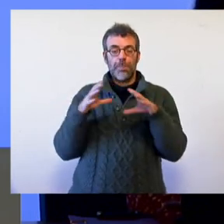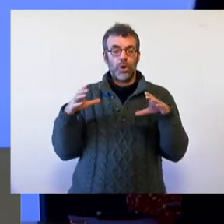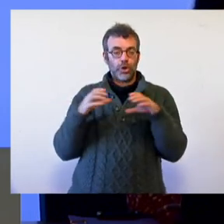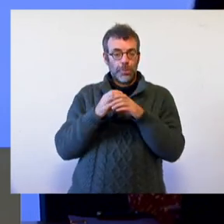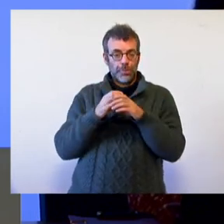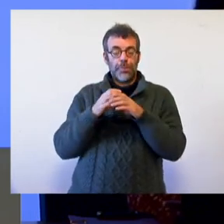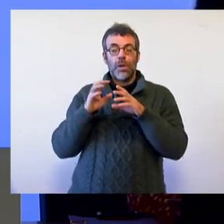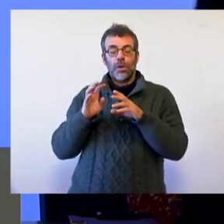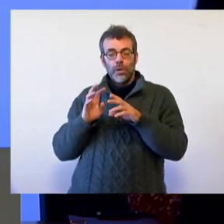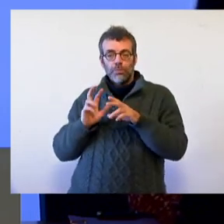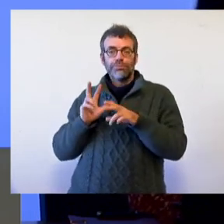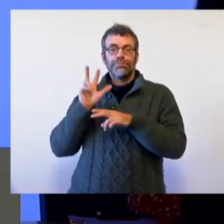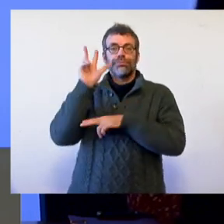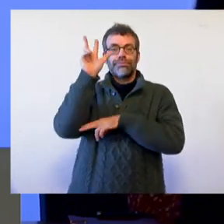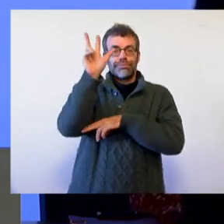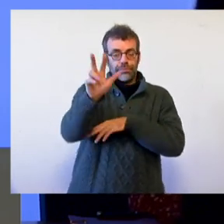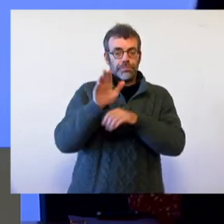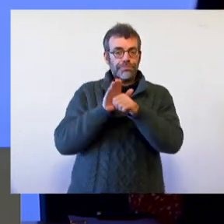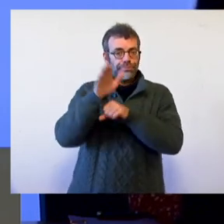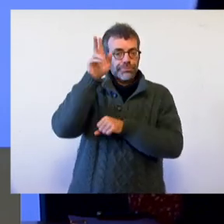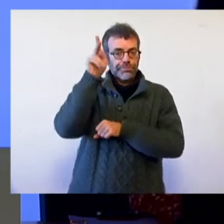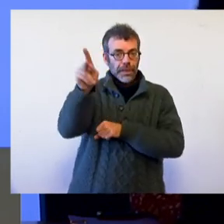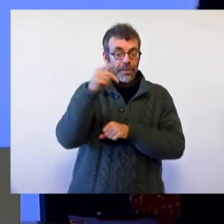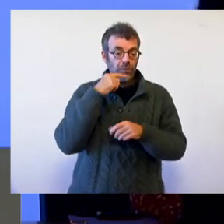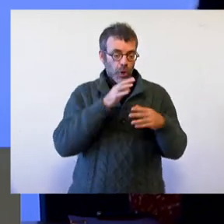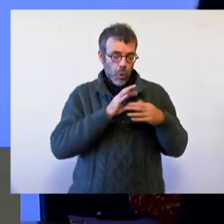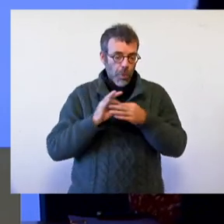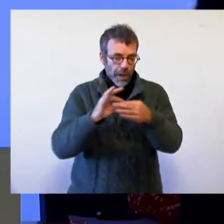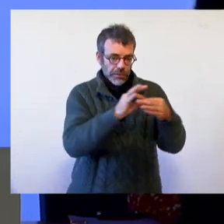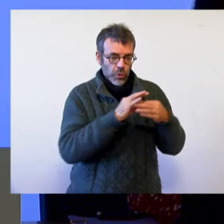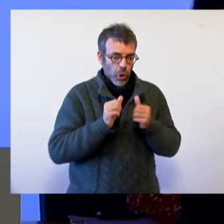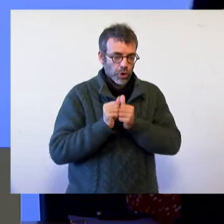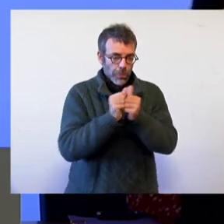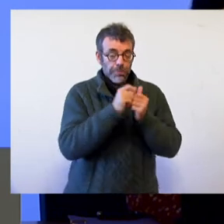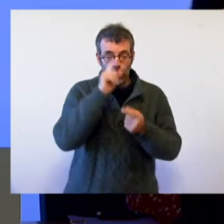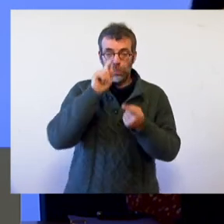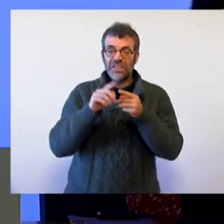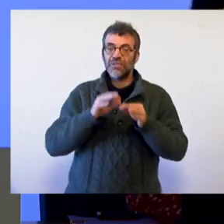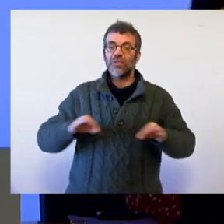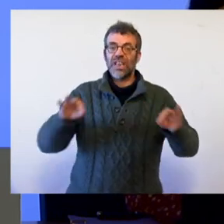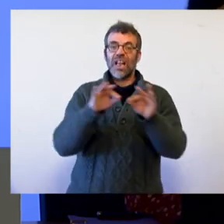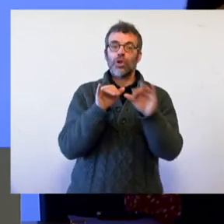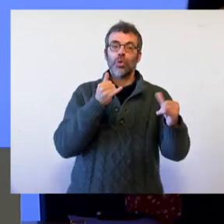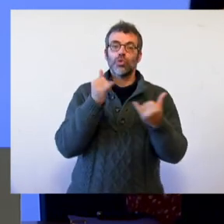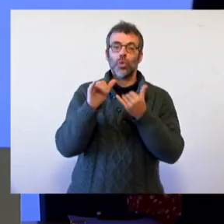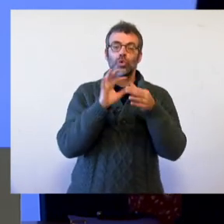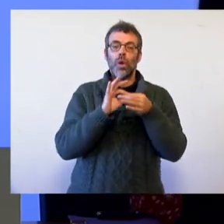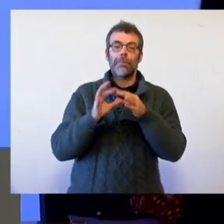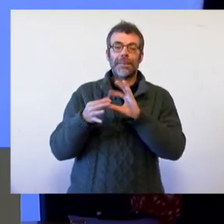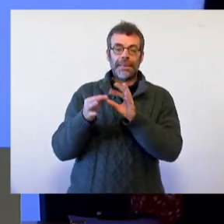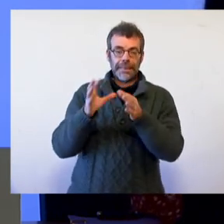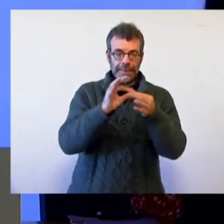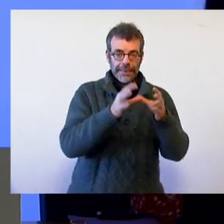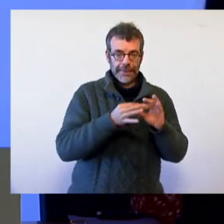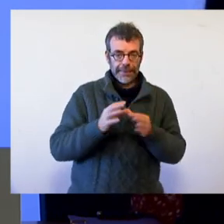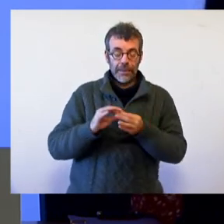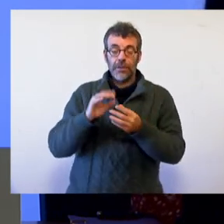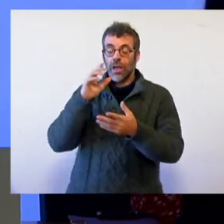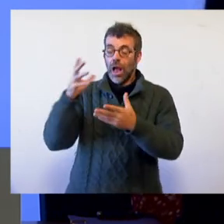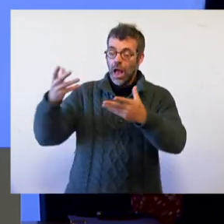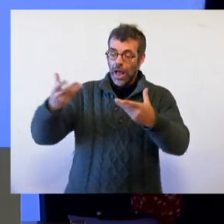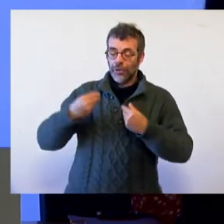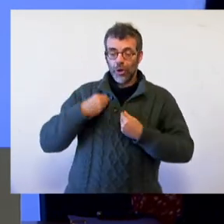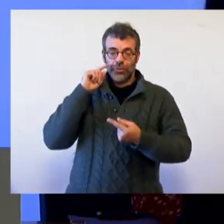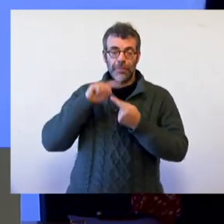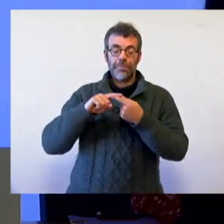soient terre de jeu. Et donc nous coopérons ensemble pour être site qui peut accueillir à la fois la préparation